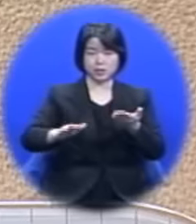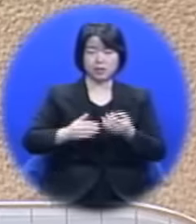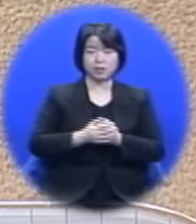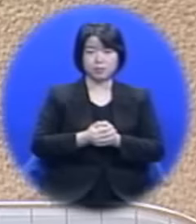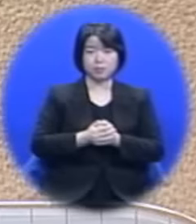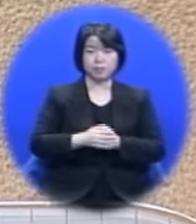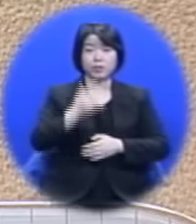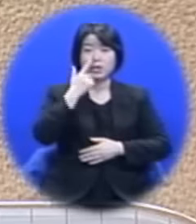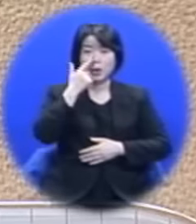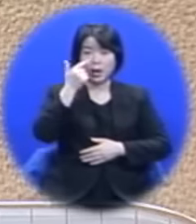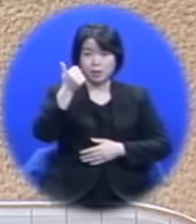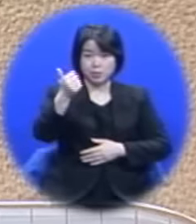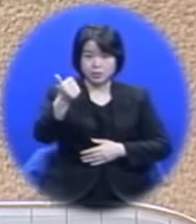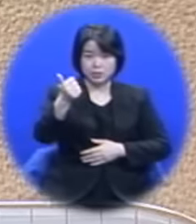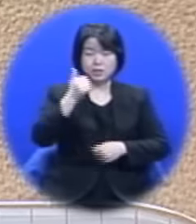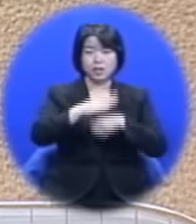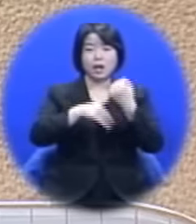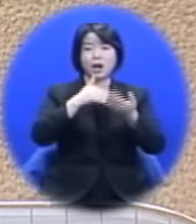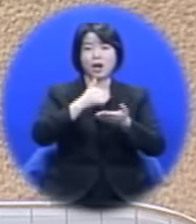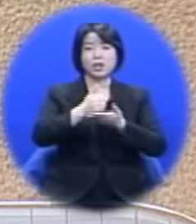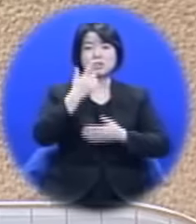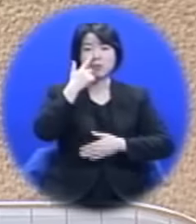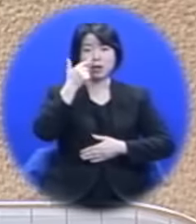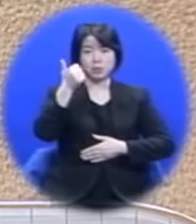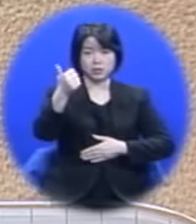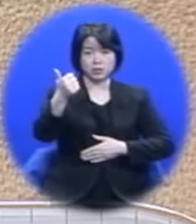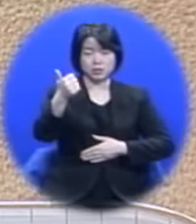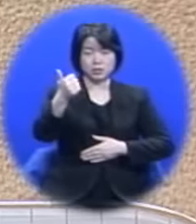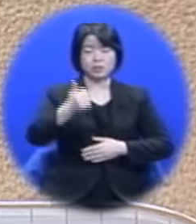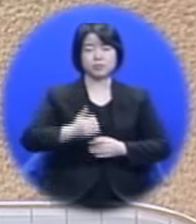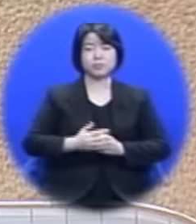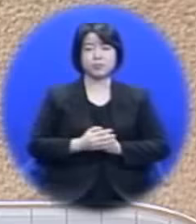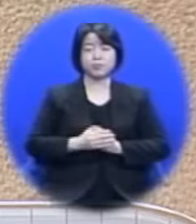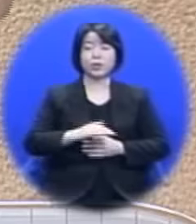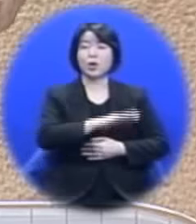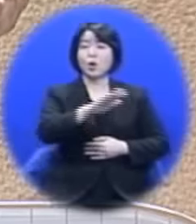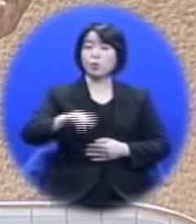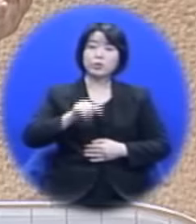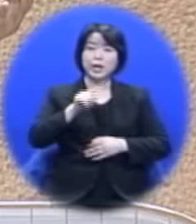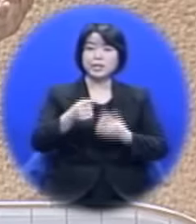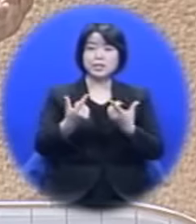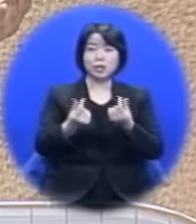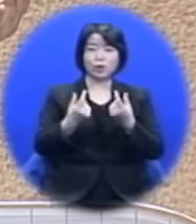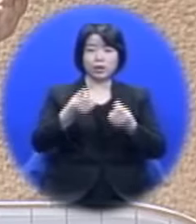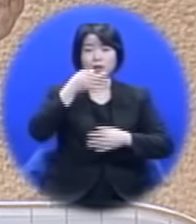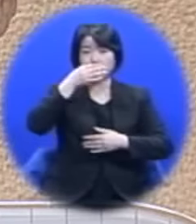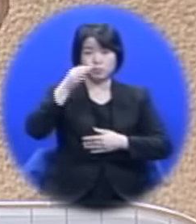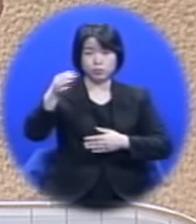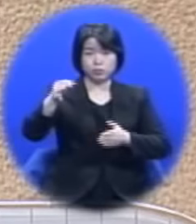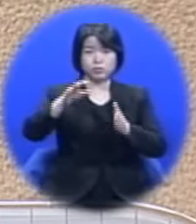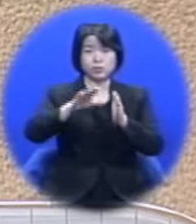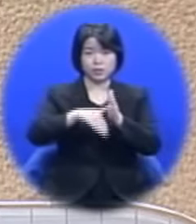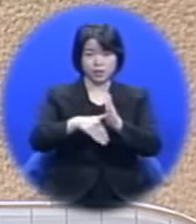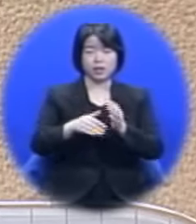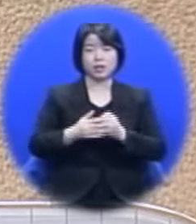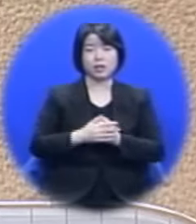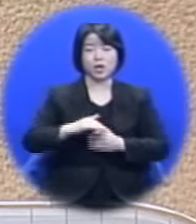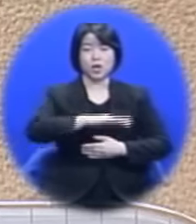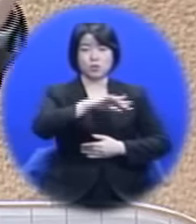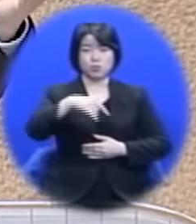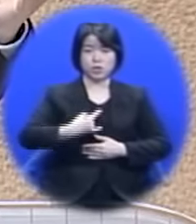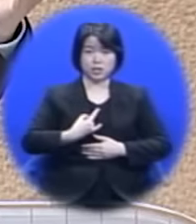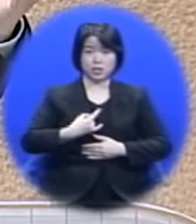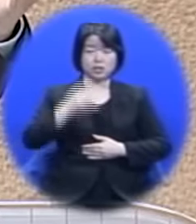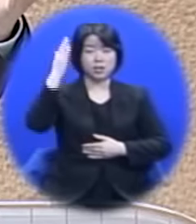아버지 하나님 아버지 우리가 이렇게 부를 때 우리에게는